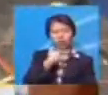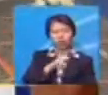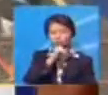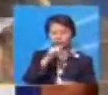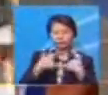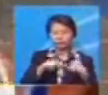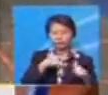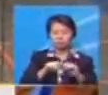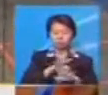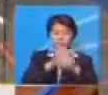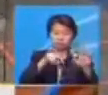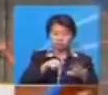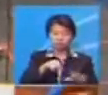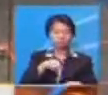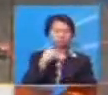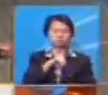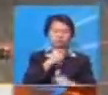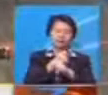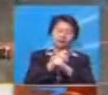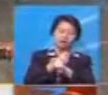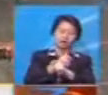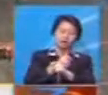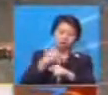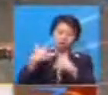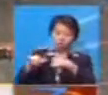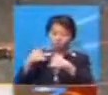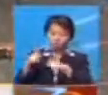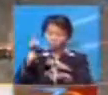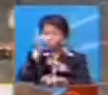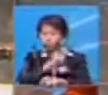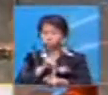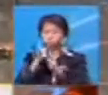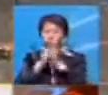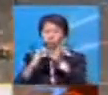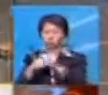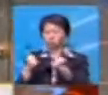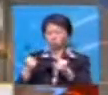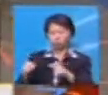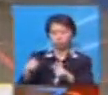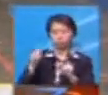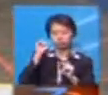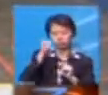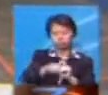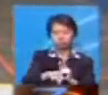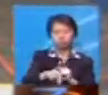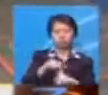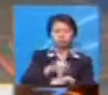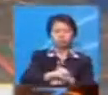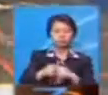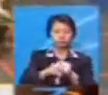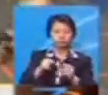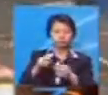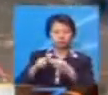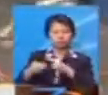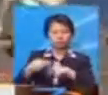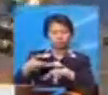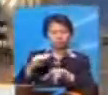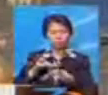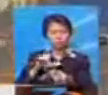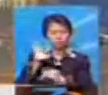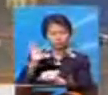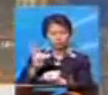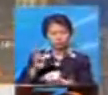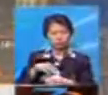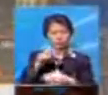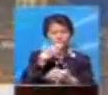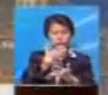tidak beraksi jelas tidak mampu menahan rasakan permainan Jolly yang menduduki ranking ke-9 dunia ini. Memberi